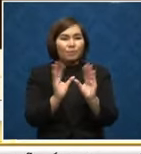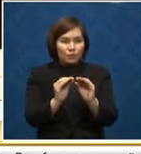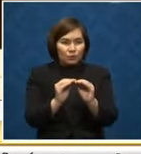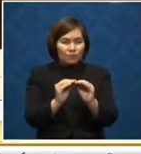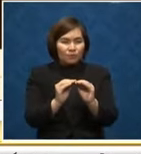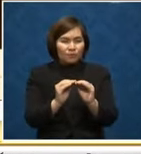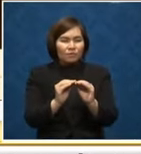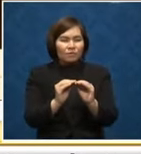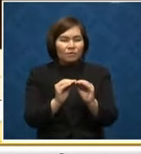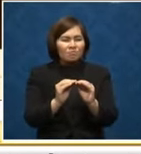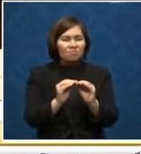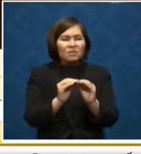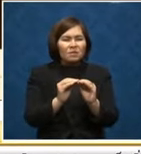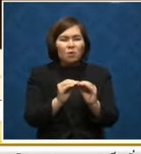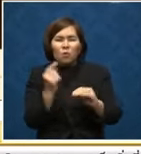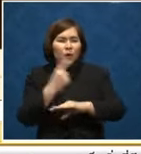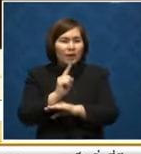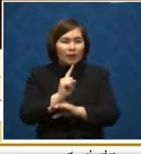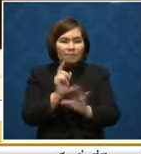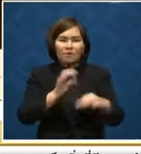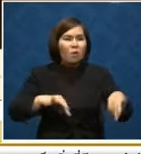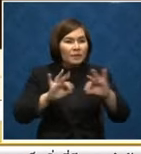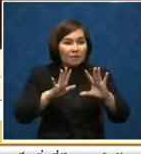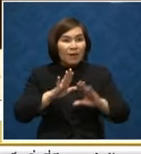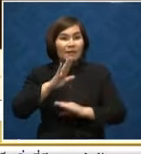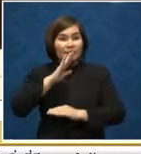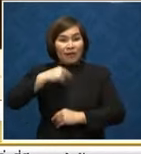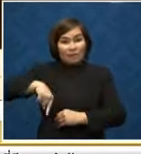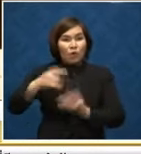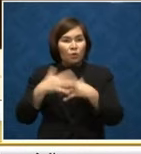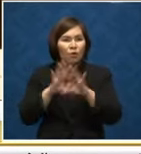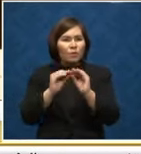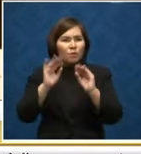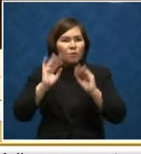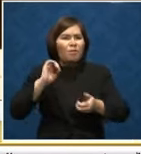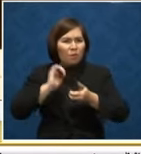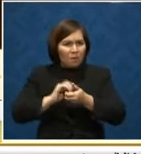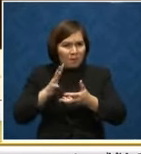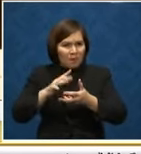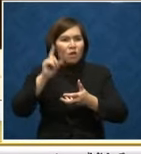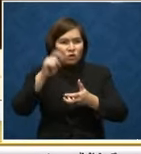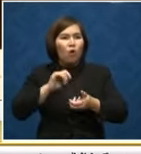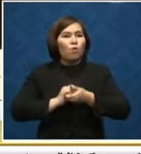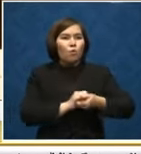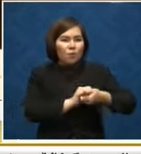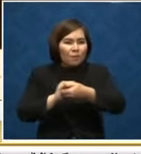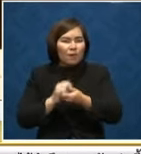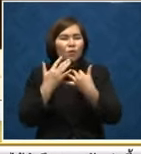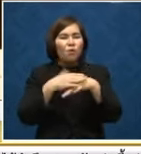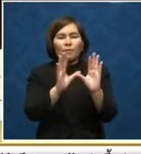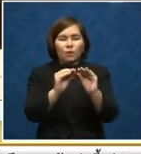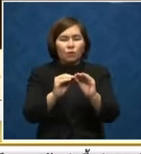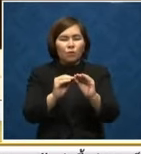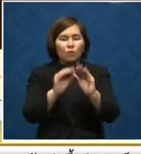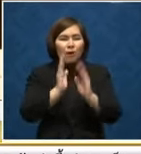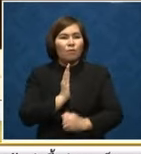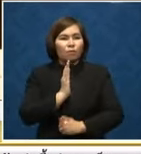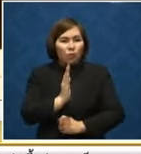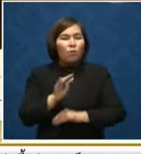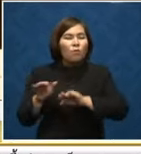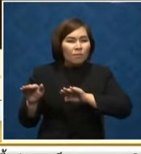จะไม่สำคัญเท่ากับความร่วมมือของการประชุมที่พร้อมเพียงกันแล้วร่